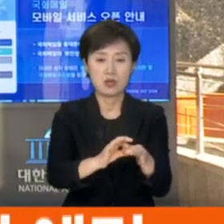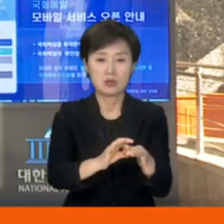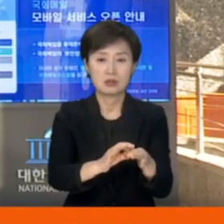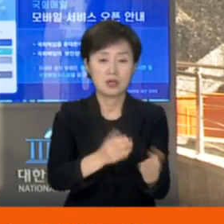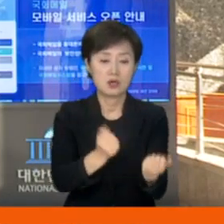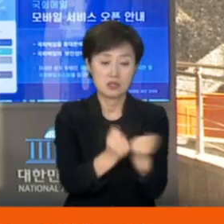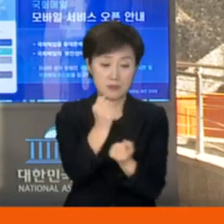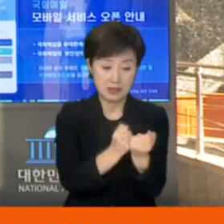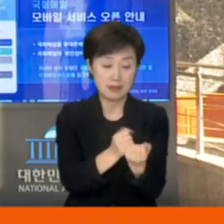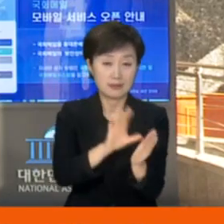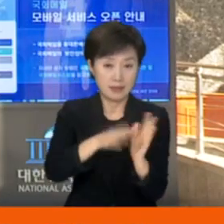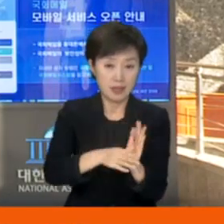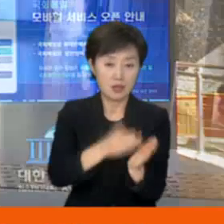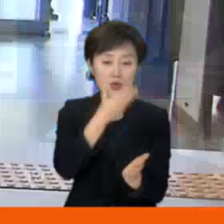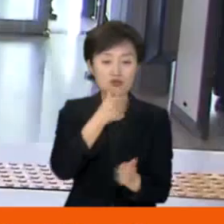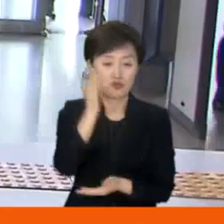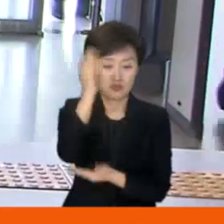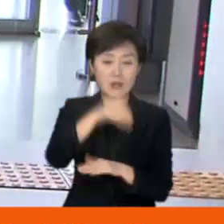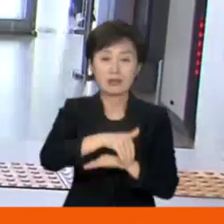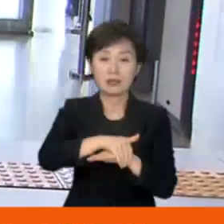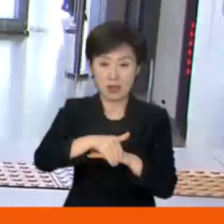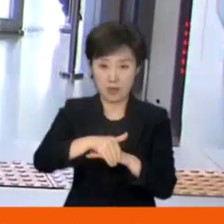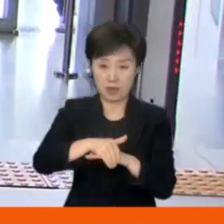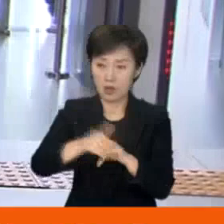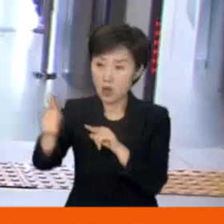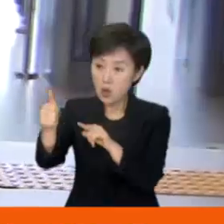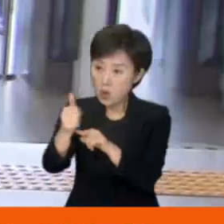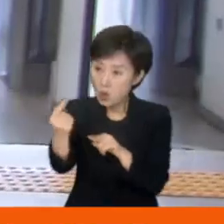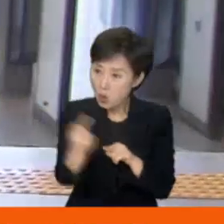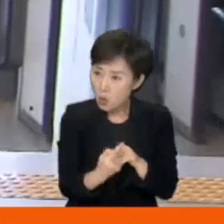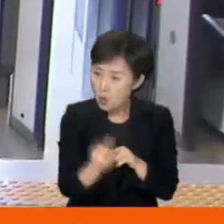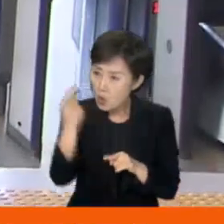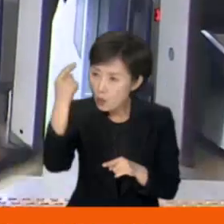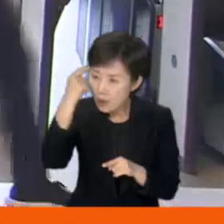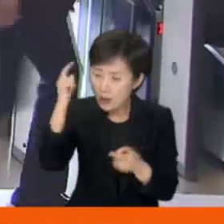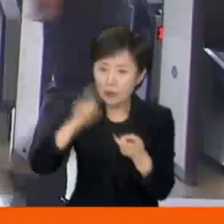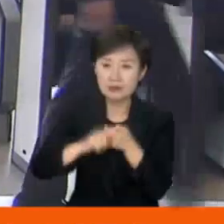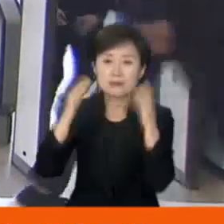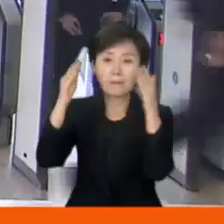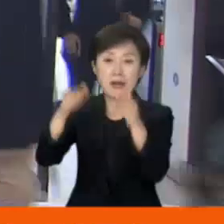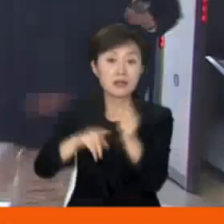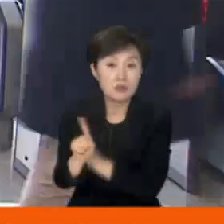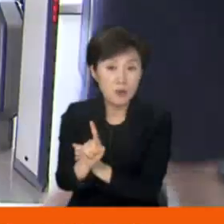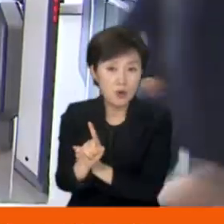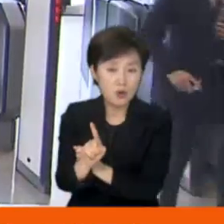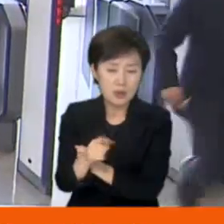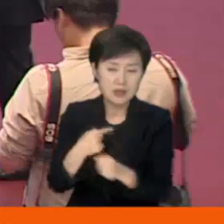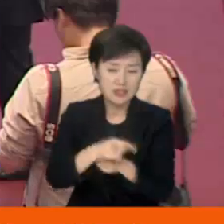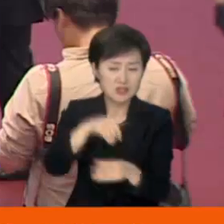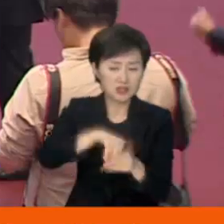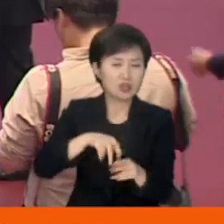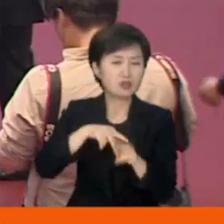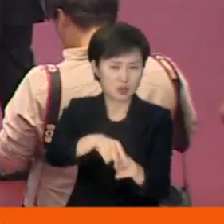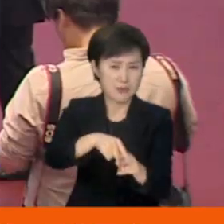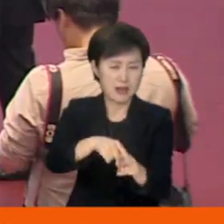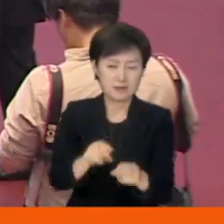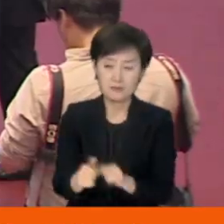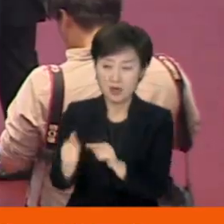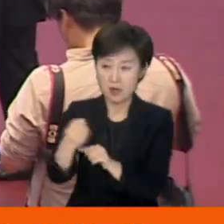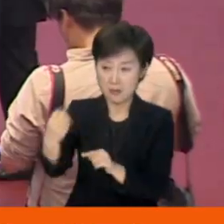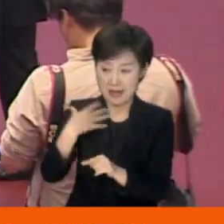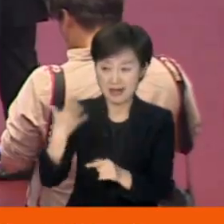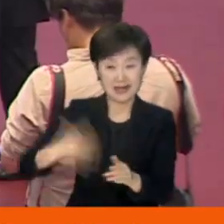있는데요. 한동훈 장관의 일정에 이렇게 주목하는 이유는 총선 출마론 때문입니다. 한 장관은 말을 아끼고